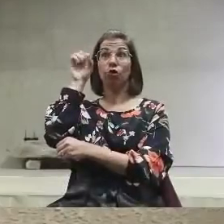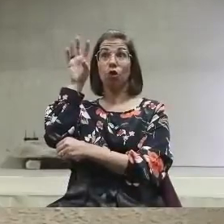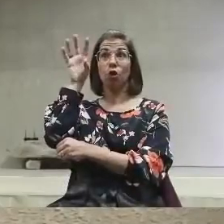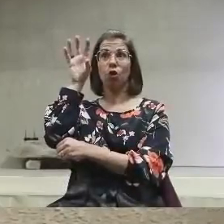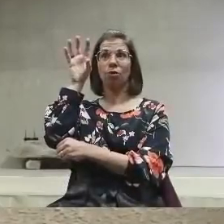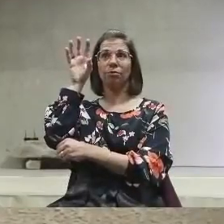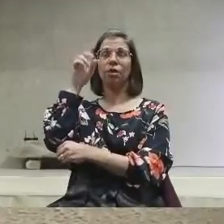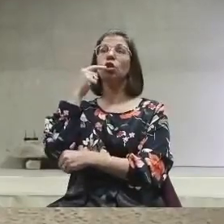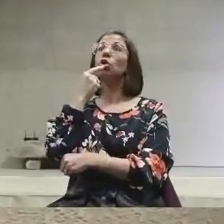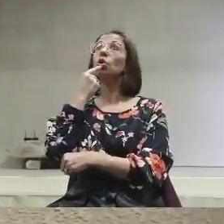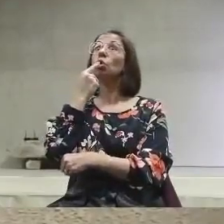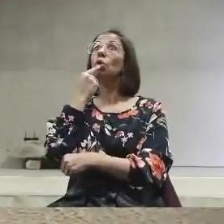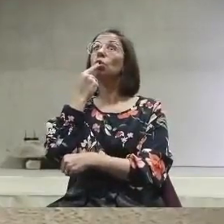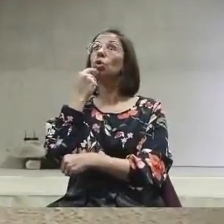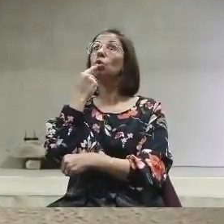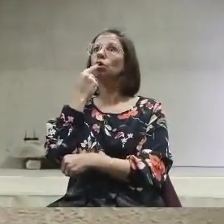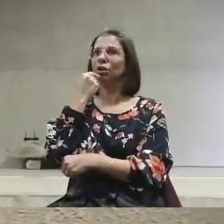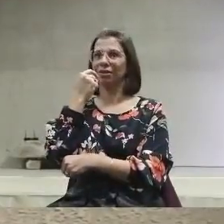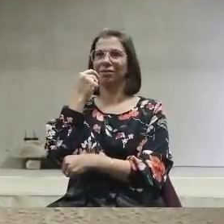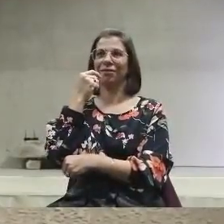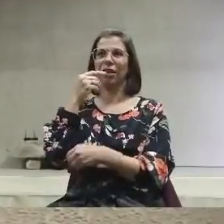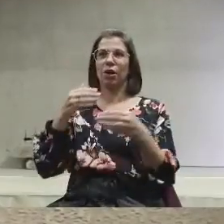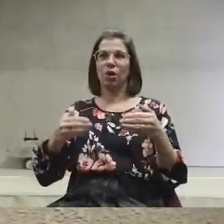135 € et 4 points de retrait.